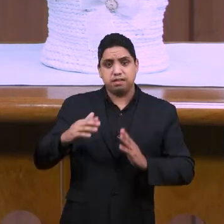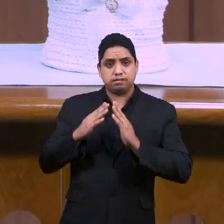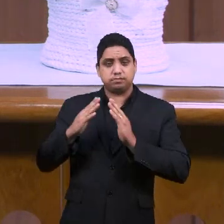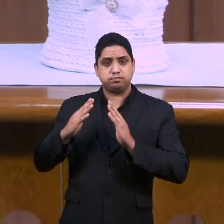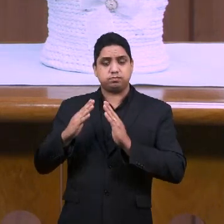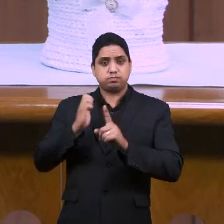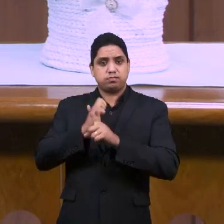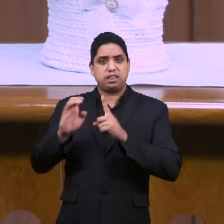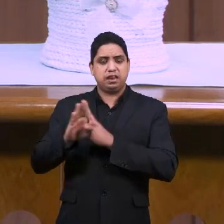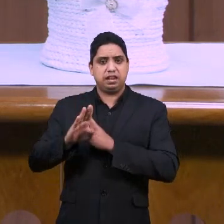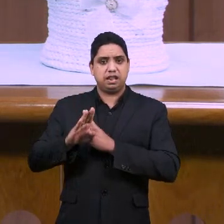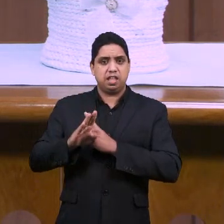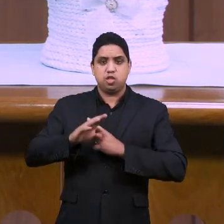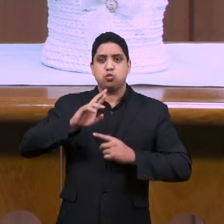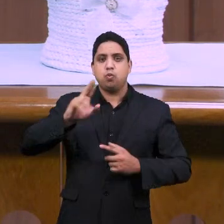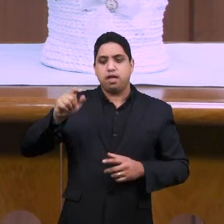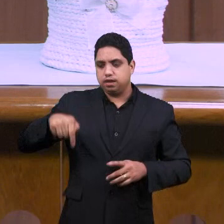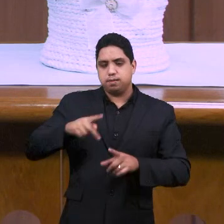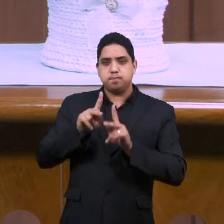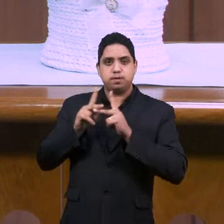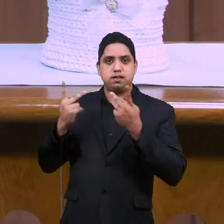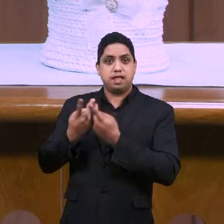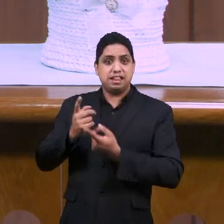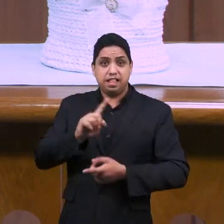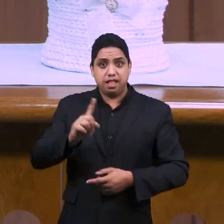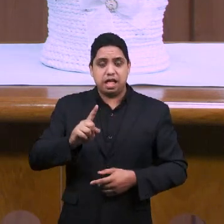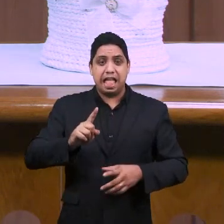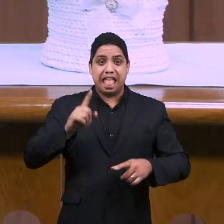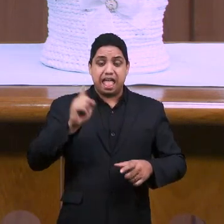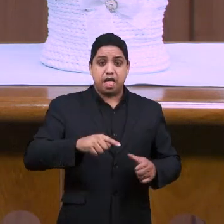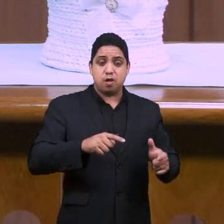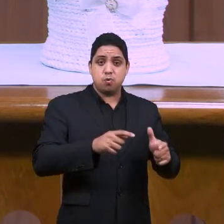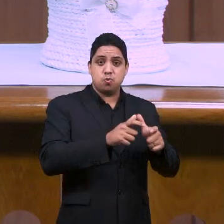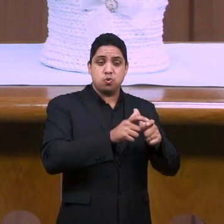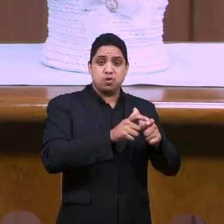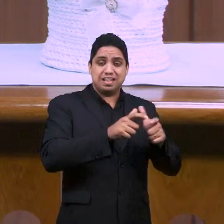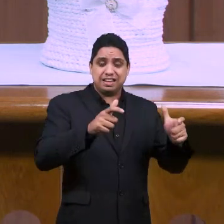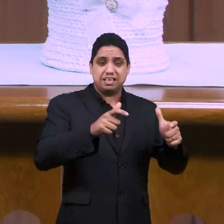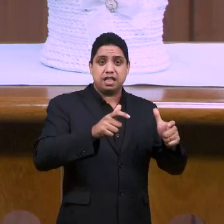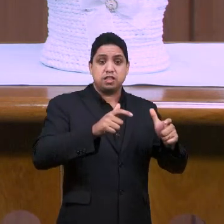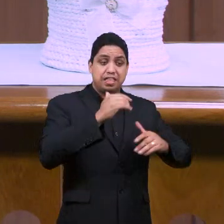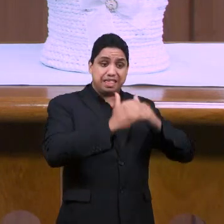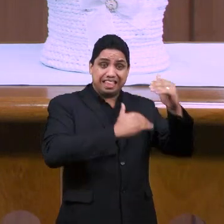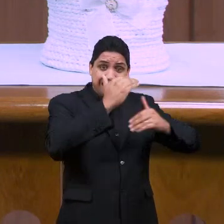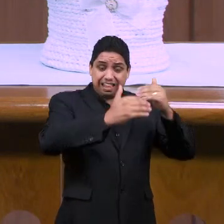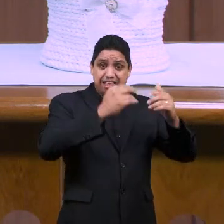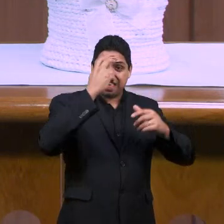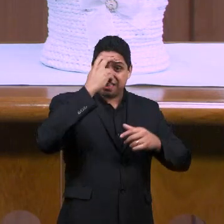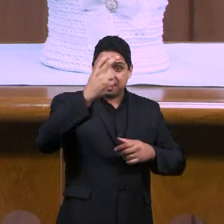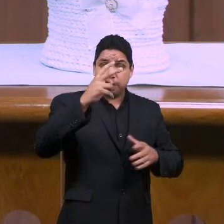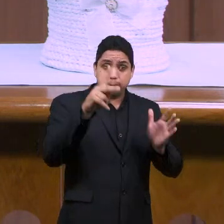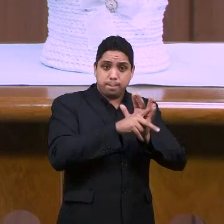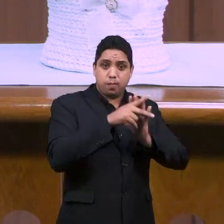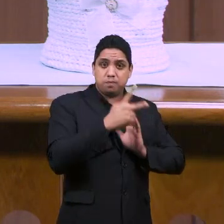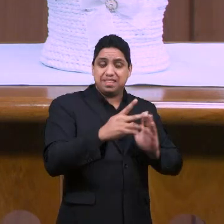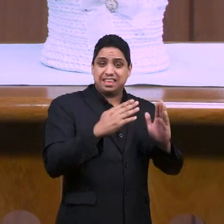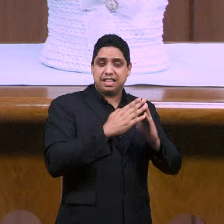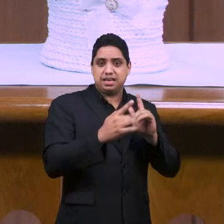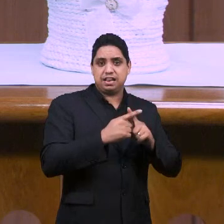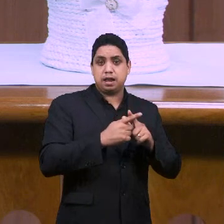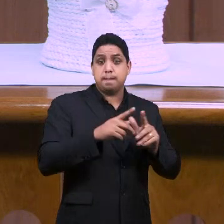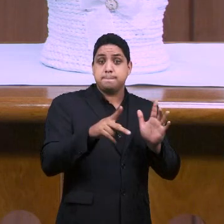dominicale. Ce n'est pas une question de nombre. C'est la question de ceux qui voient la croissance de l'église. Et